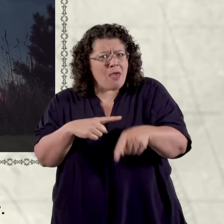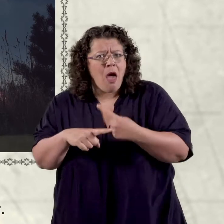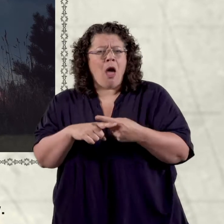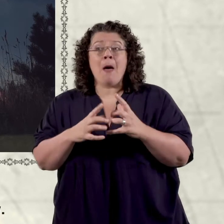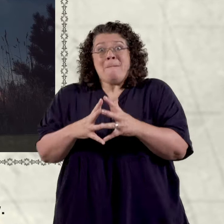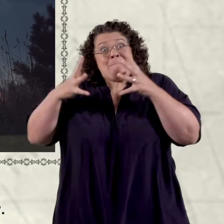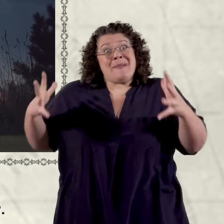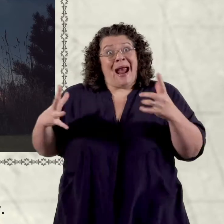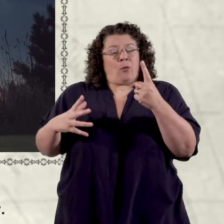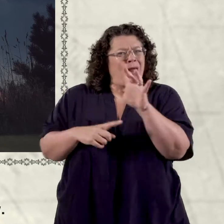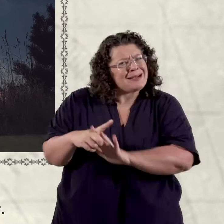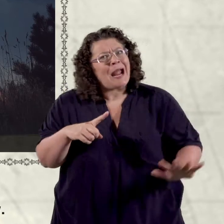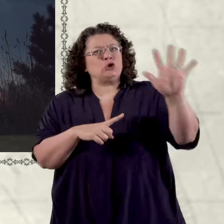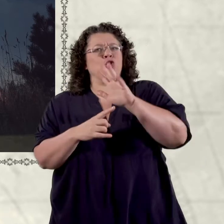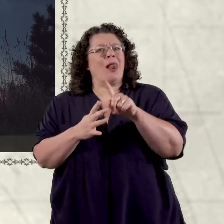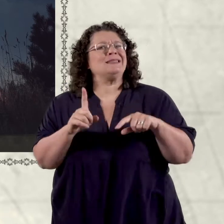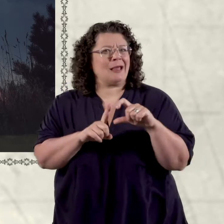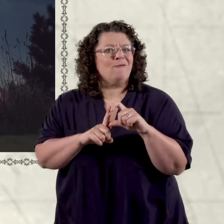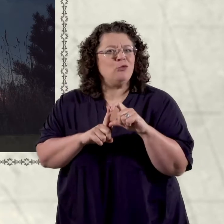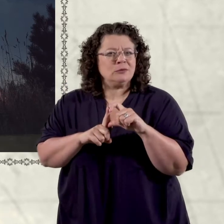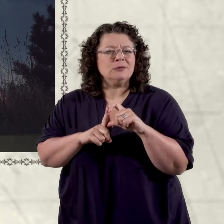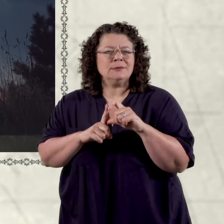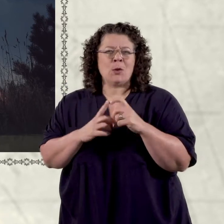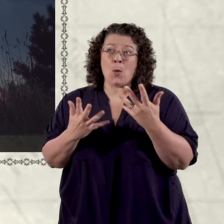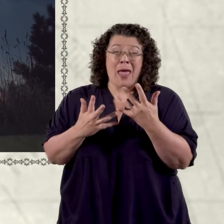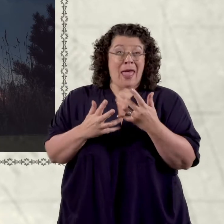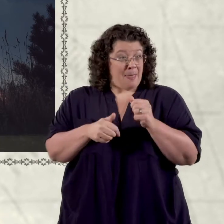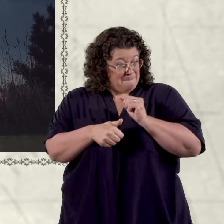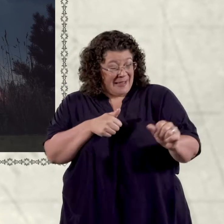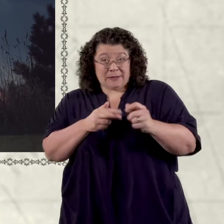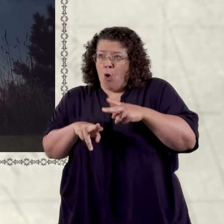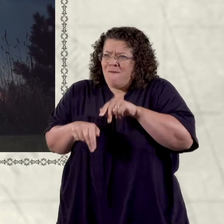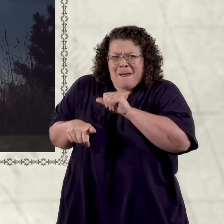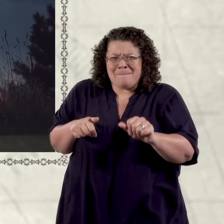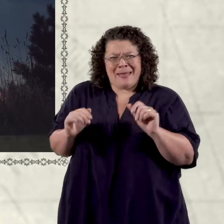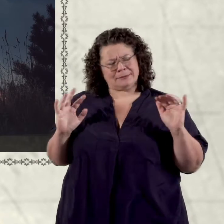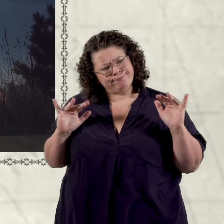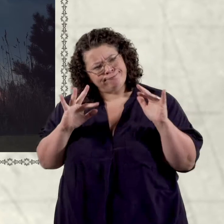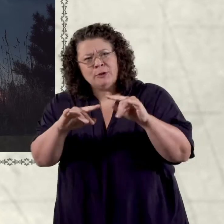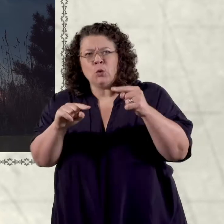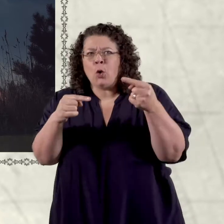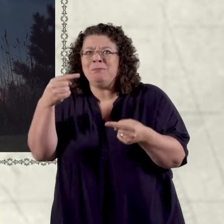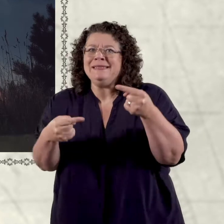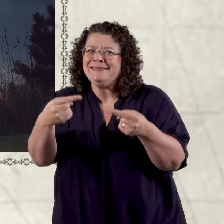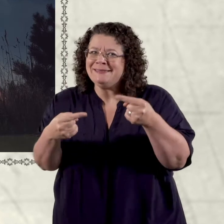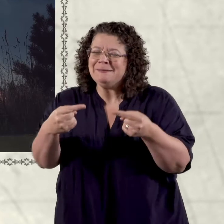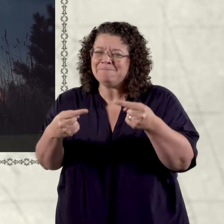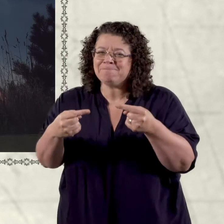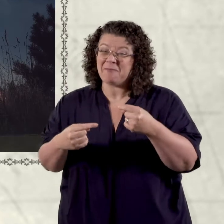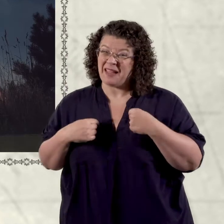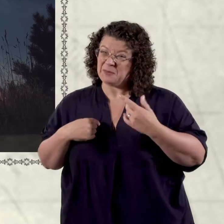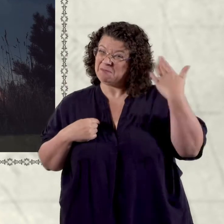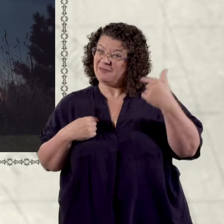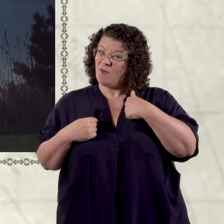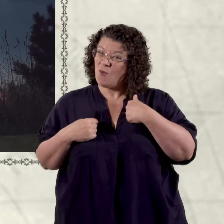hynny'n wir pan o'n i'n fyw. A dyna o'n i'n neud chi. Ysgrifennu cerddi a'i anfon nhw i eisteddfodau gwahanol i